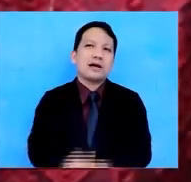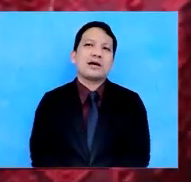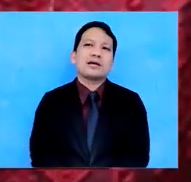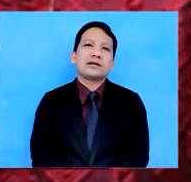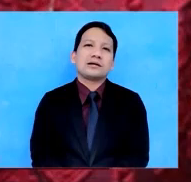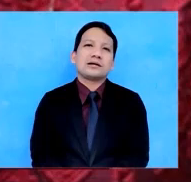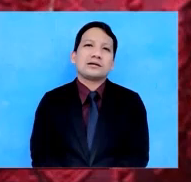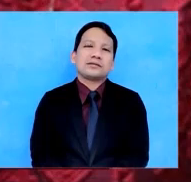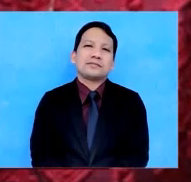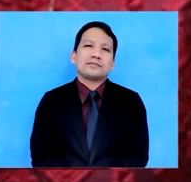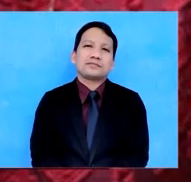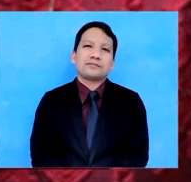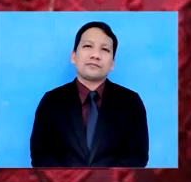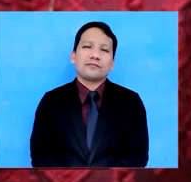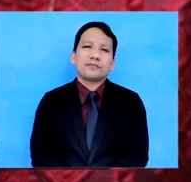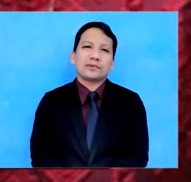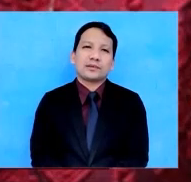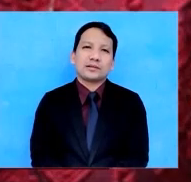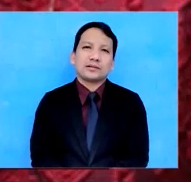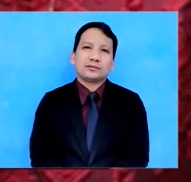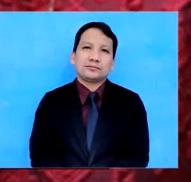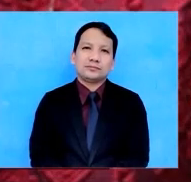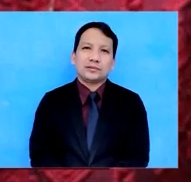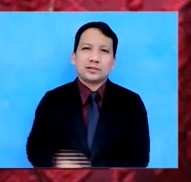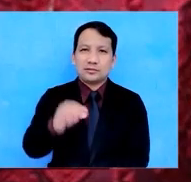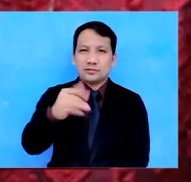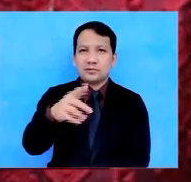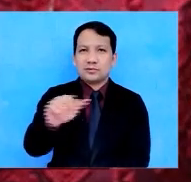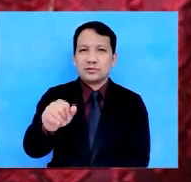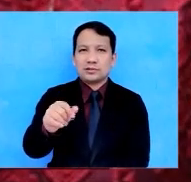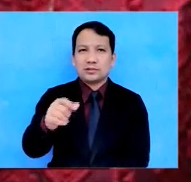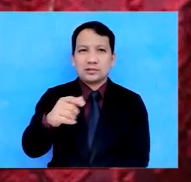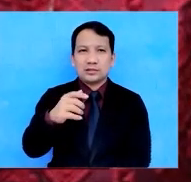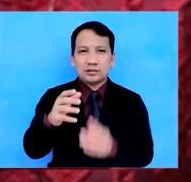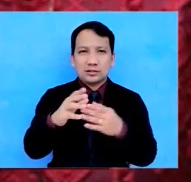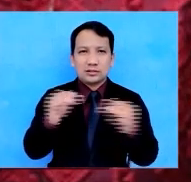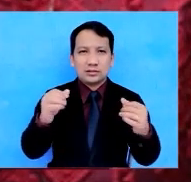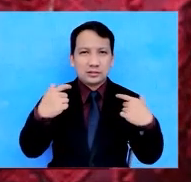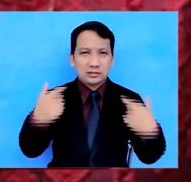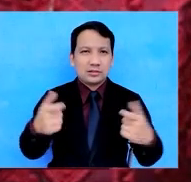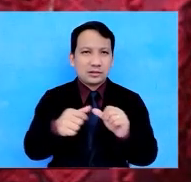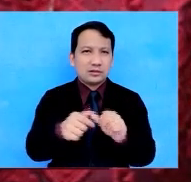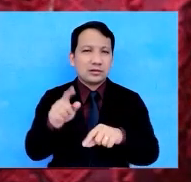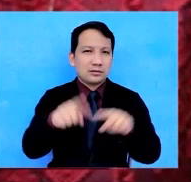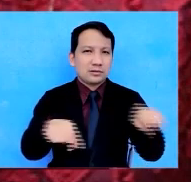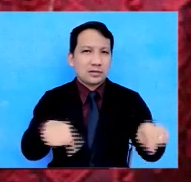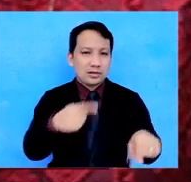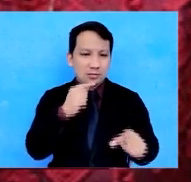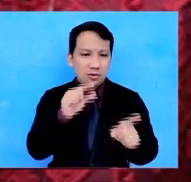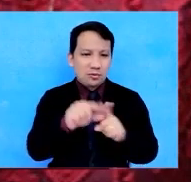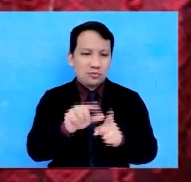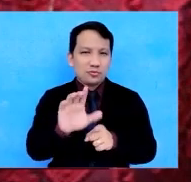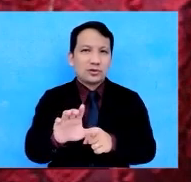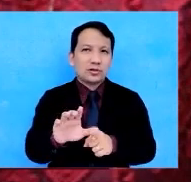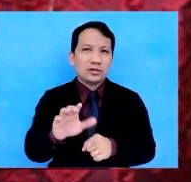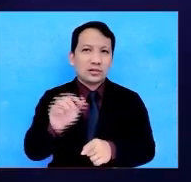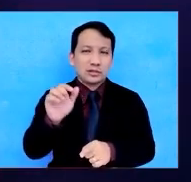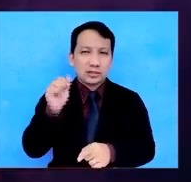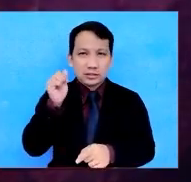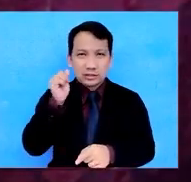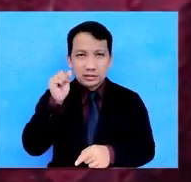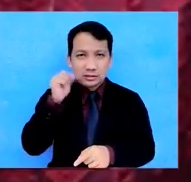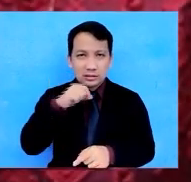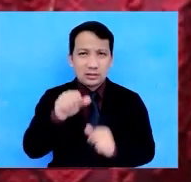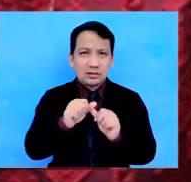Sabi ni Brosa, sumiiral ang misogyny at toxic masculinity sa mga binitiwang salita ng senador. Paalala niya